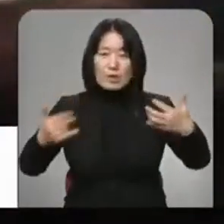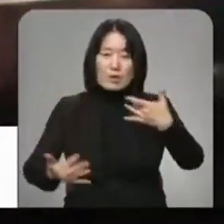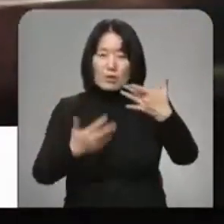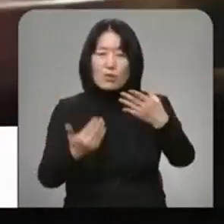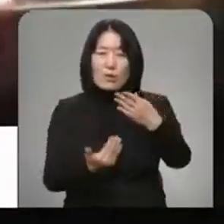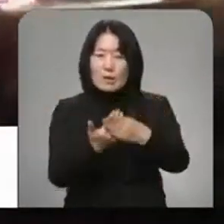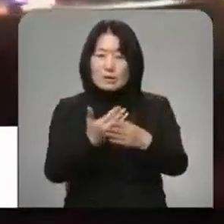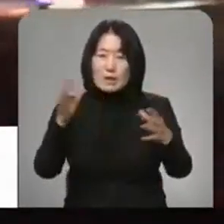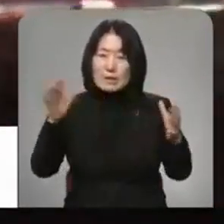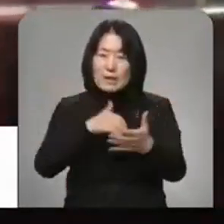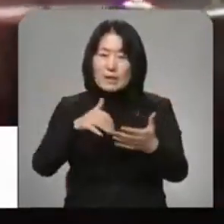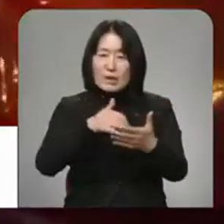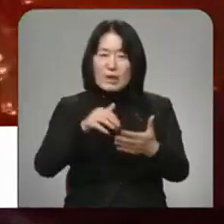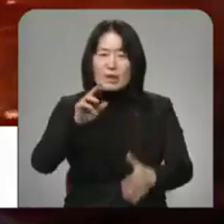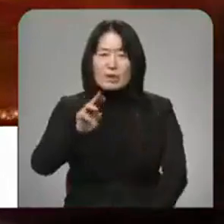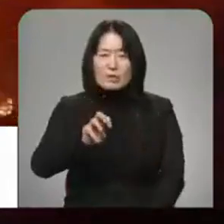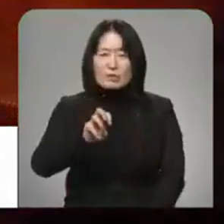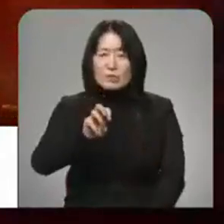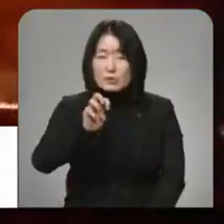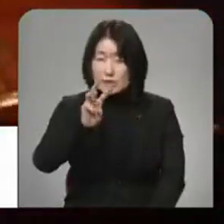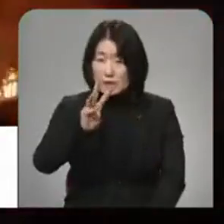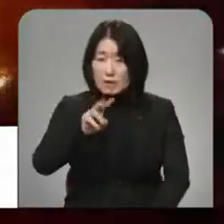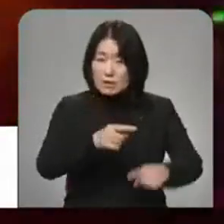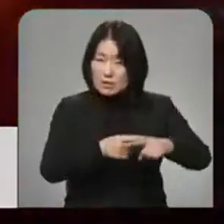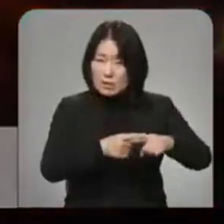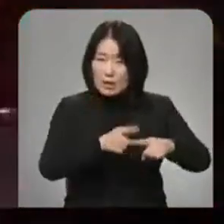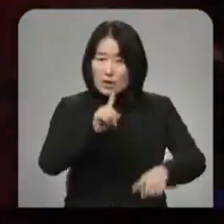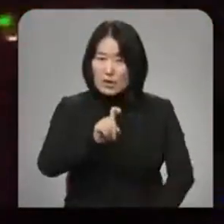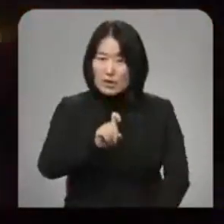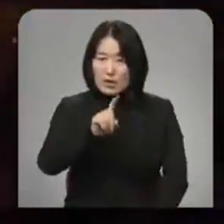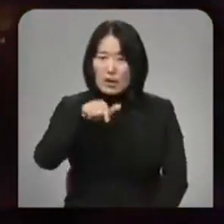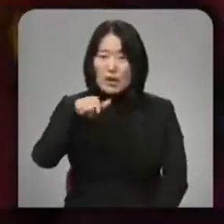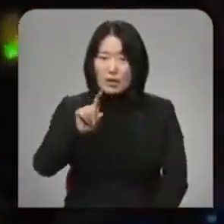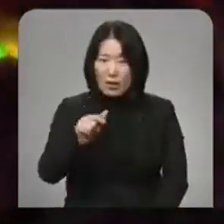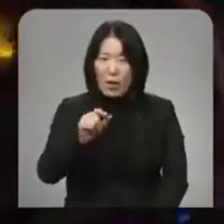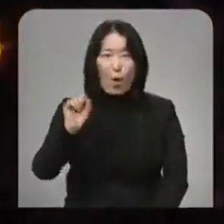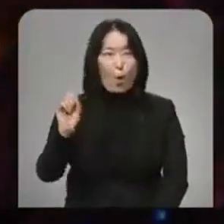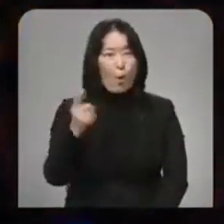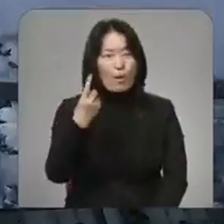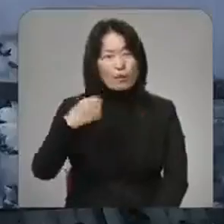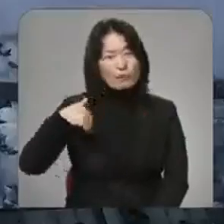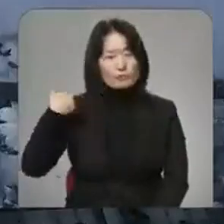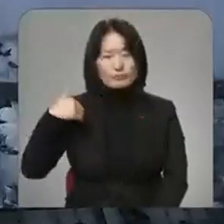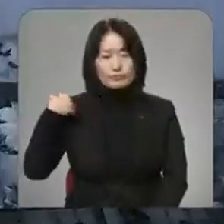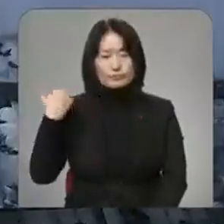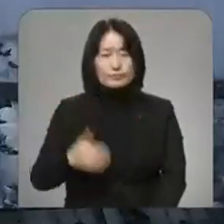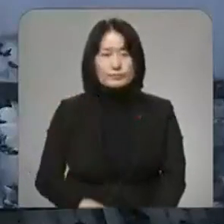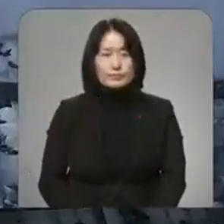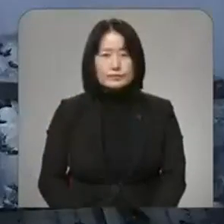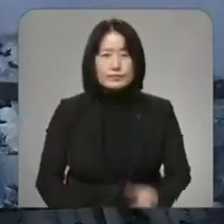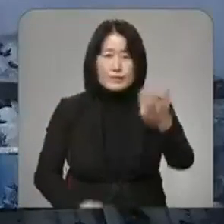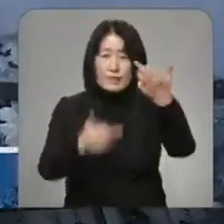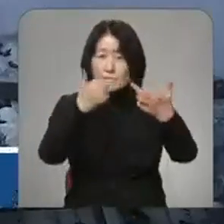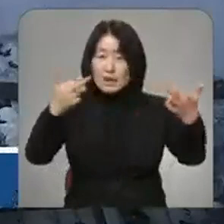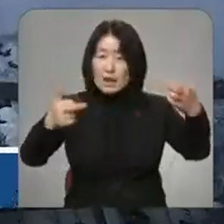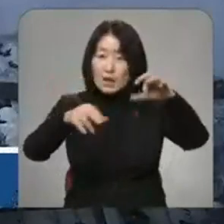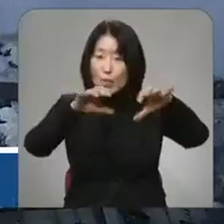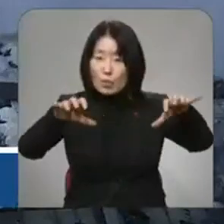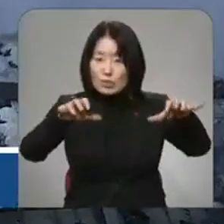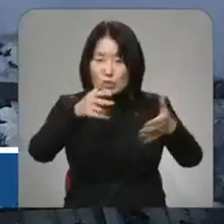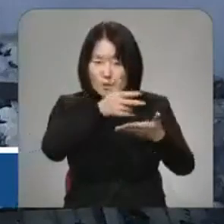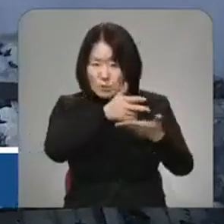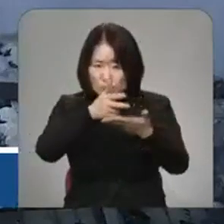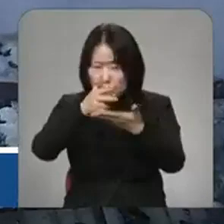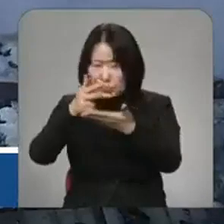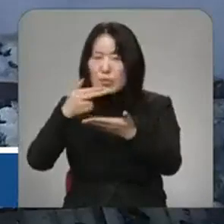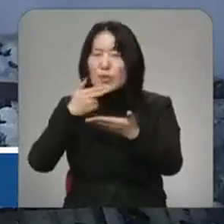23건 가운데 절반을 가까운 11건이 산불 원인이 밝혀지지 않았습니다 도시가 달리 상간지역은 cctv가 없는